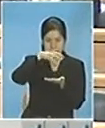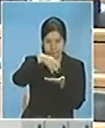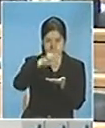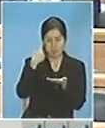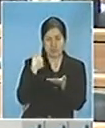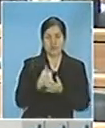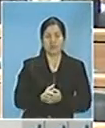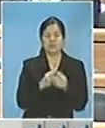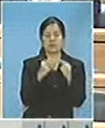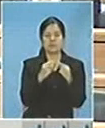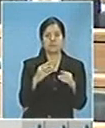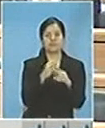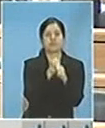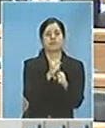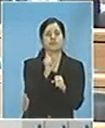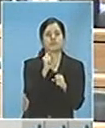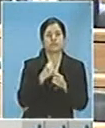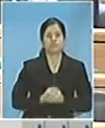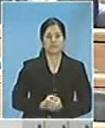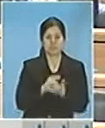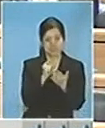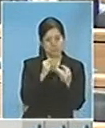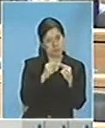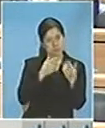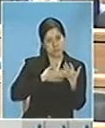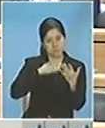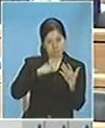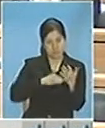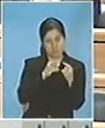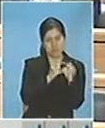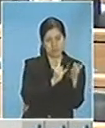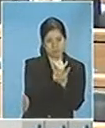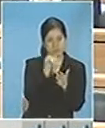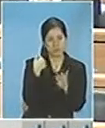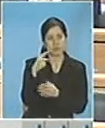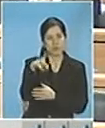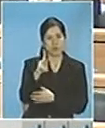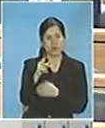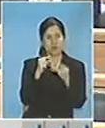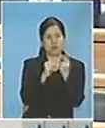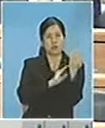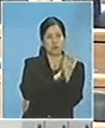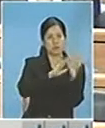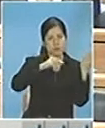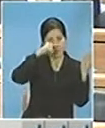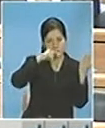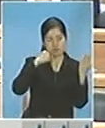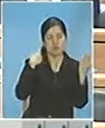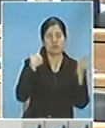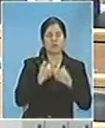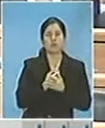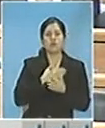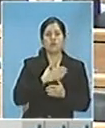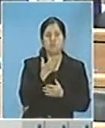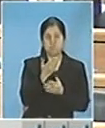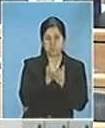ที่นี้นั้นเรียนคิดว่าเป็นเรื่องที่ดีและมีประโยชน์ต่อประเทศชาติเป็นอย่างยิ่งเรียนจึงขอสนับส